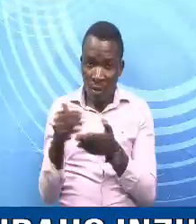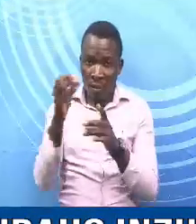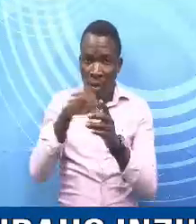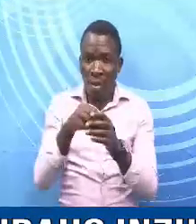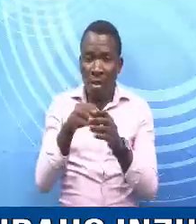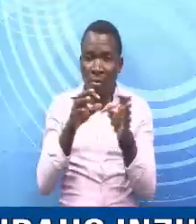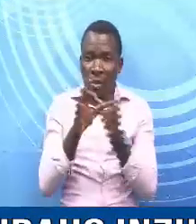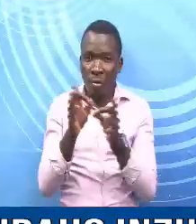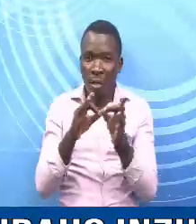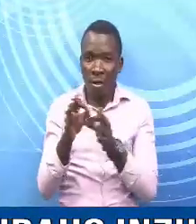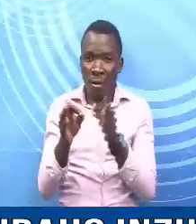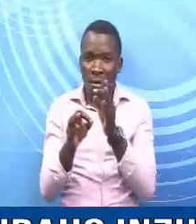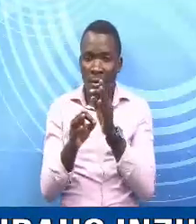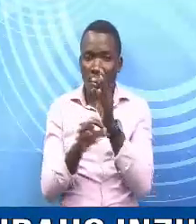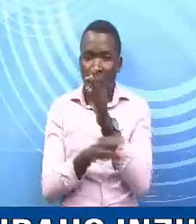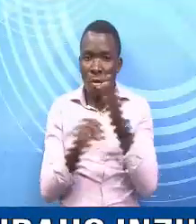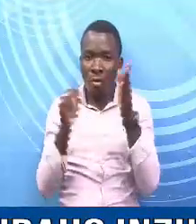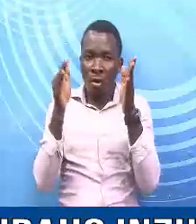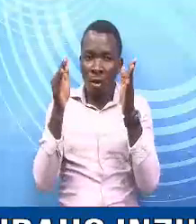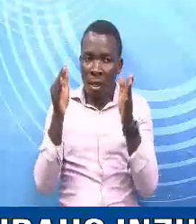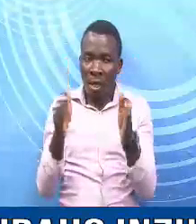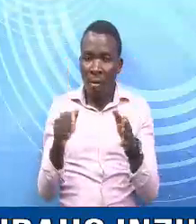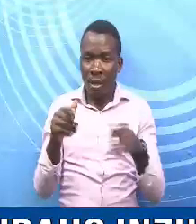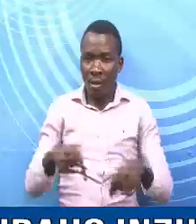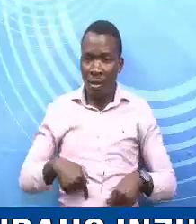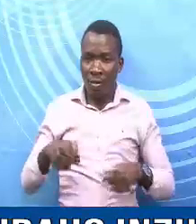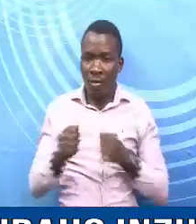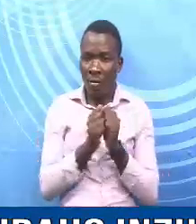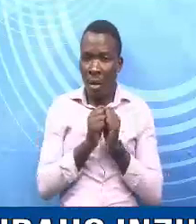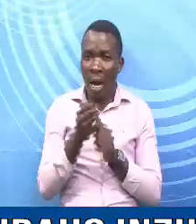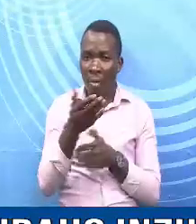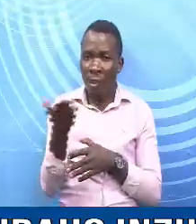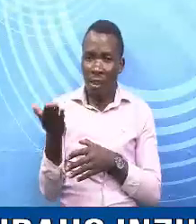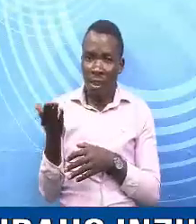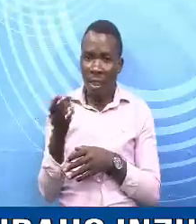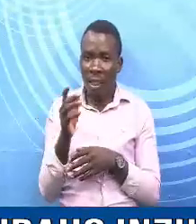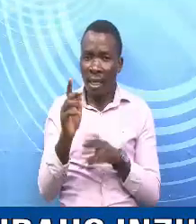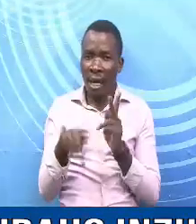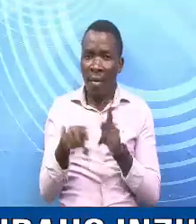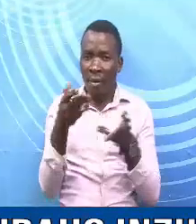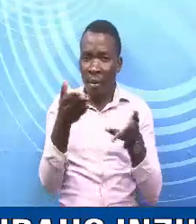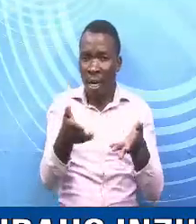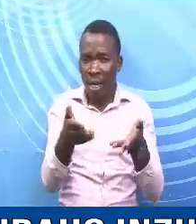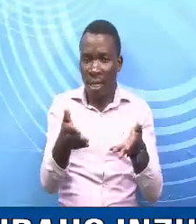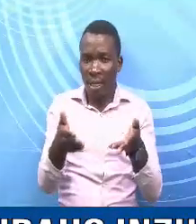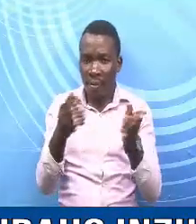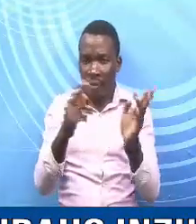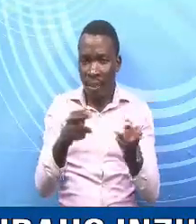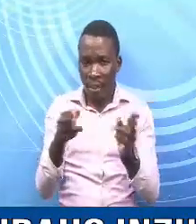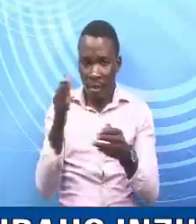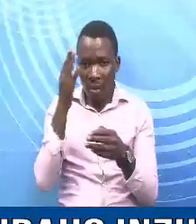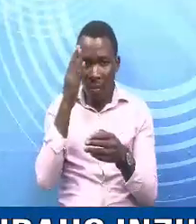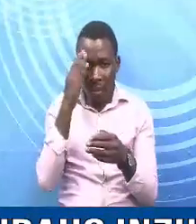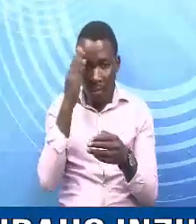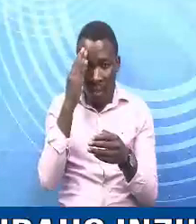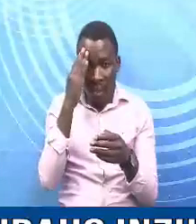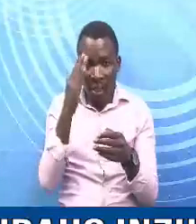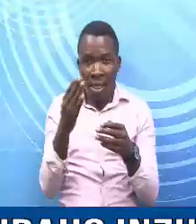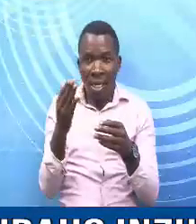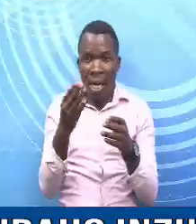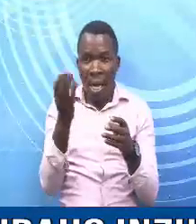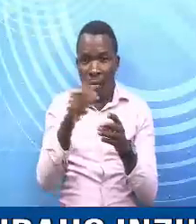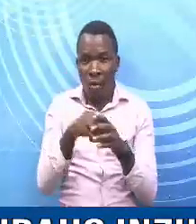bahari bashobora kuba n'abajura tuba tubana hano mu izi karitsiye n'abantu bahangaha nyine baba bahari kandi bagakinwa ikibaho n'abantu nyine